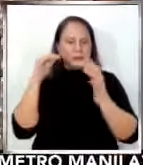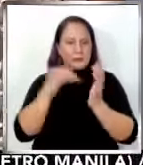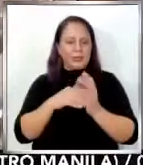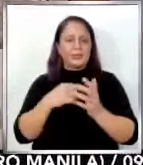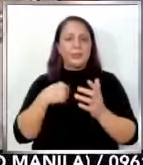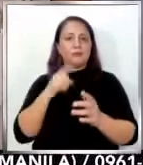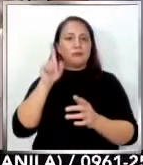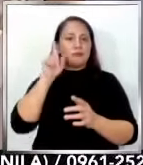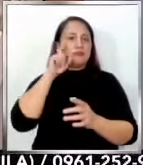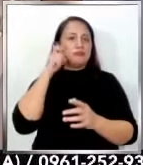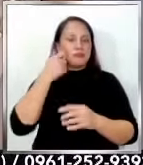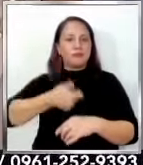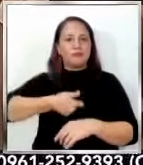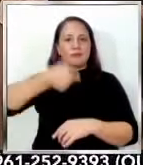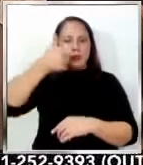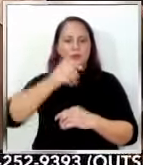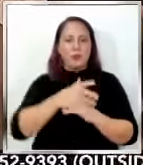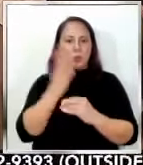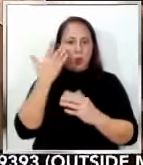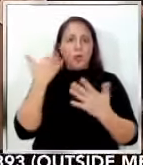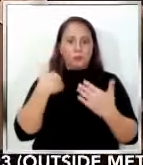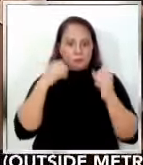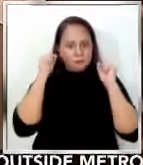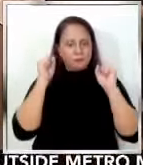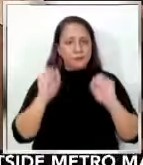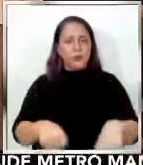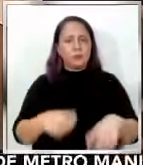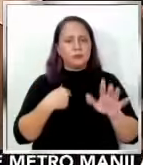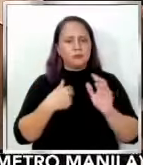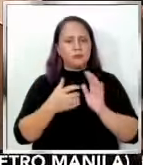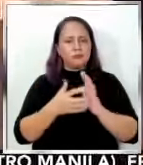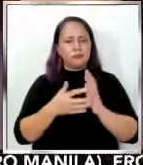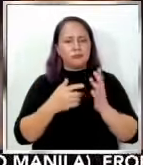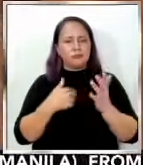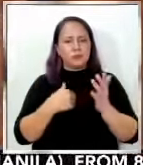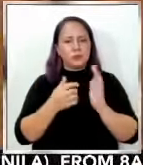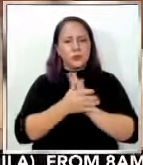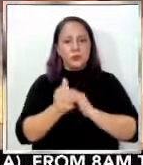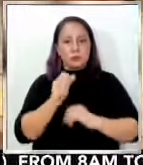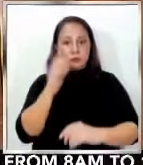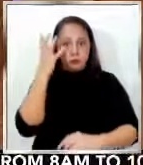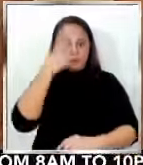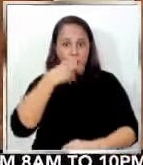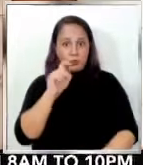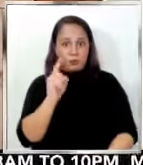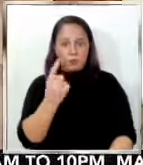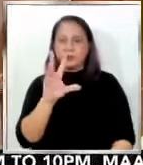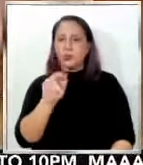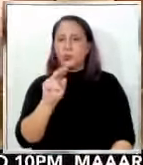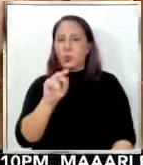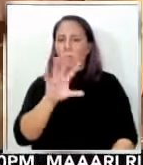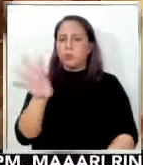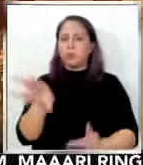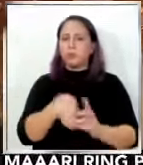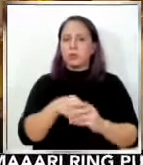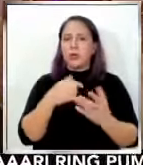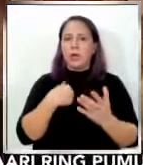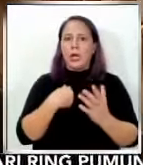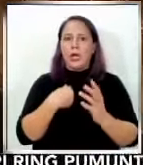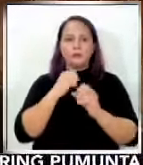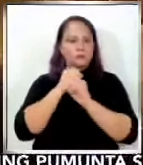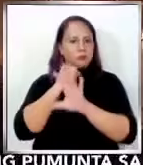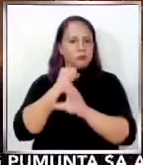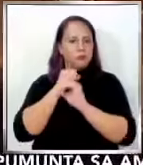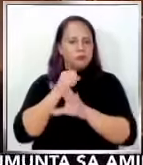korona. Lalo't may laban ng ating mga kandidata, hindi lang sa ganda, kundi pati na rin sa kanilang advokasya. Kung